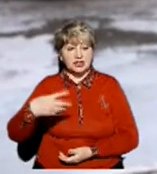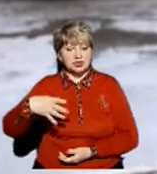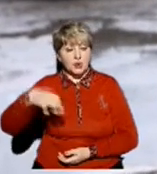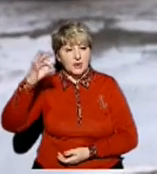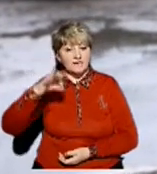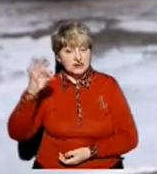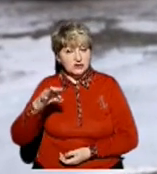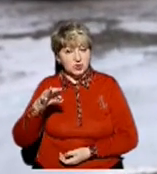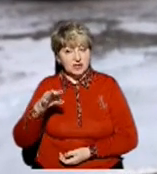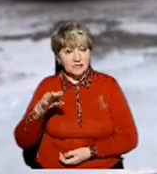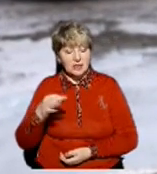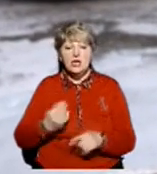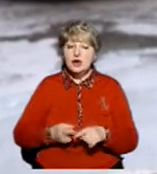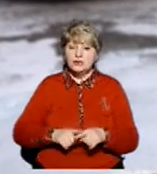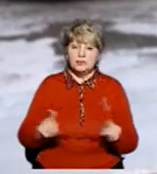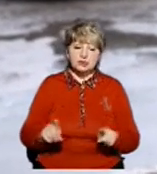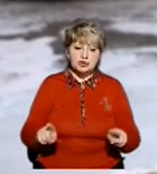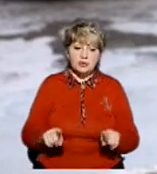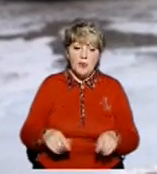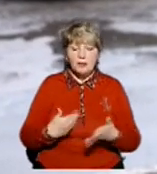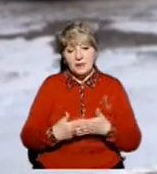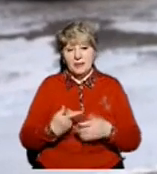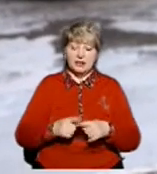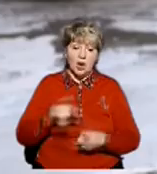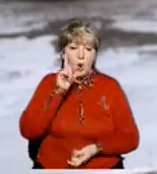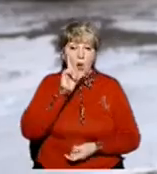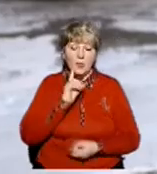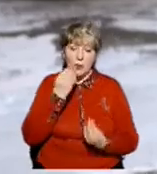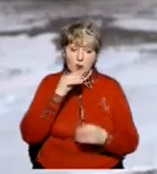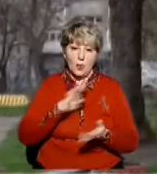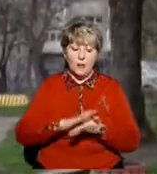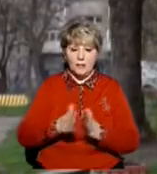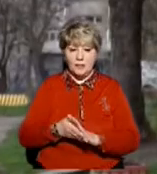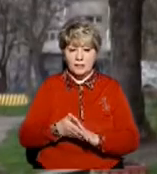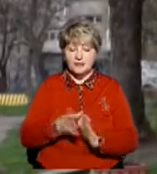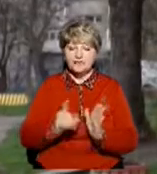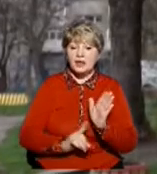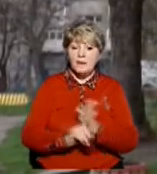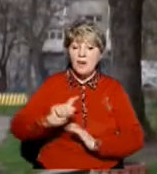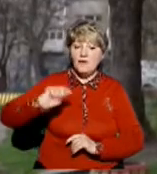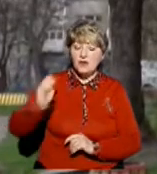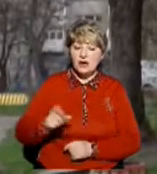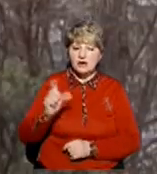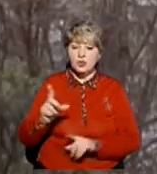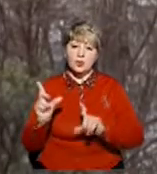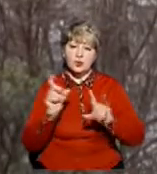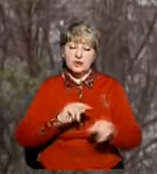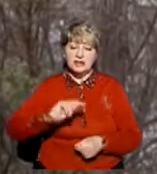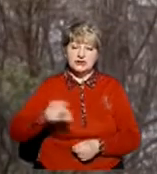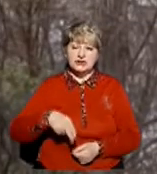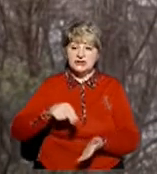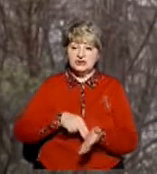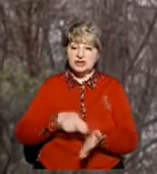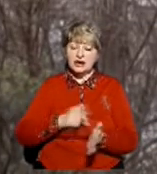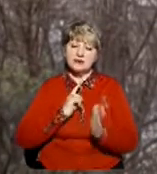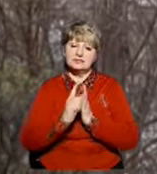30-40%. Тому що, в принципі, це вже комфортні, кращі умови. На початку війни люди їхали через Черкаси транзитом,